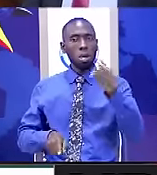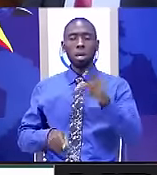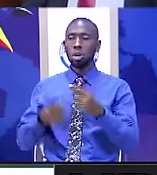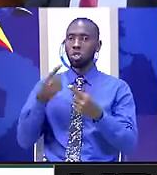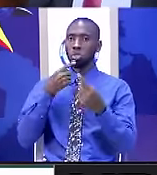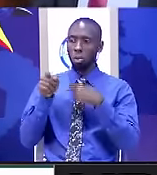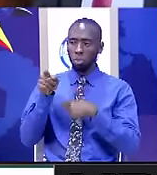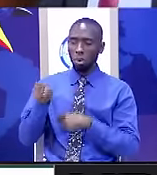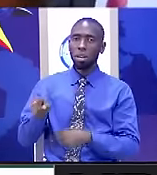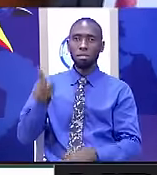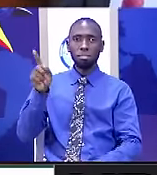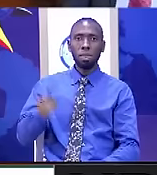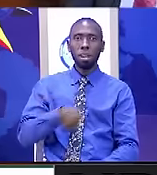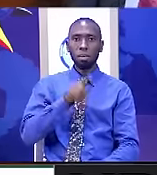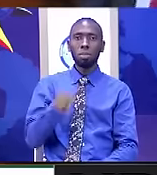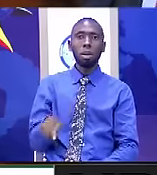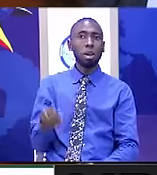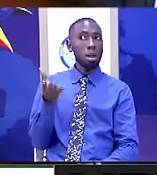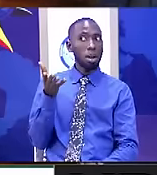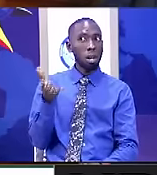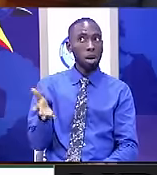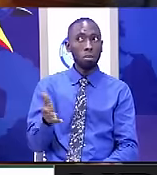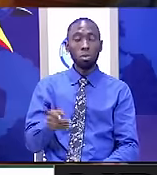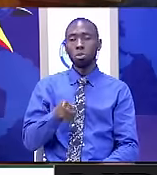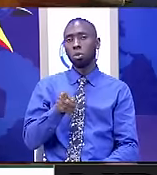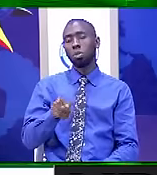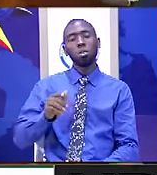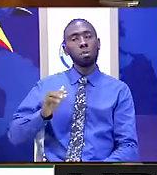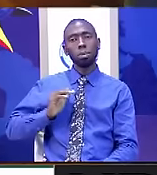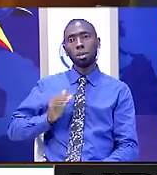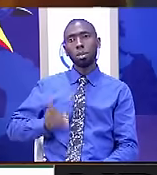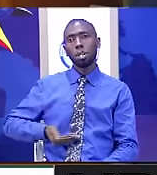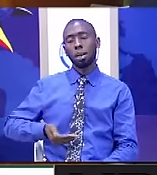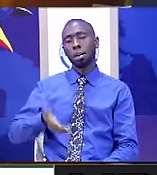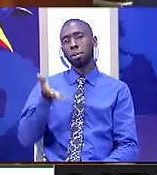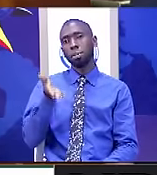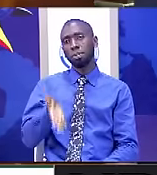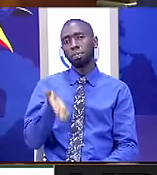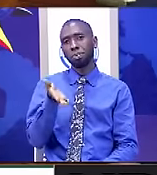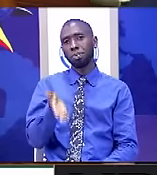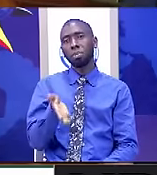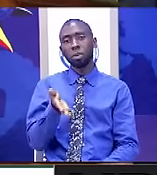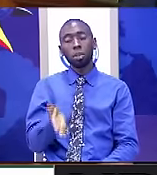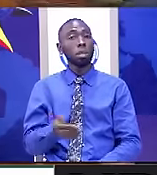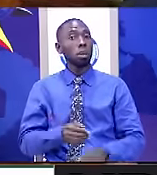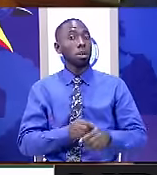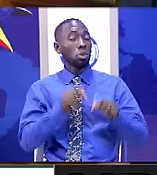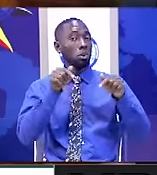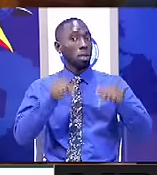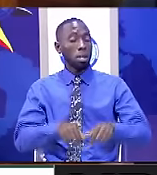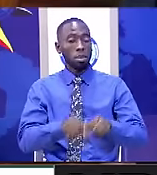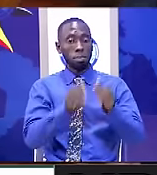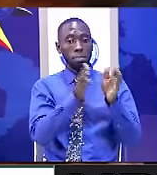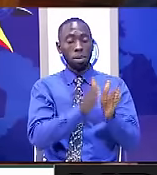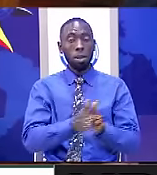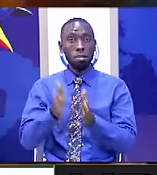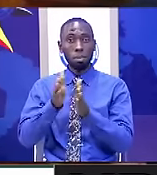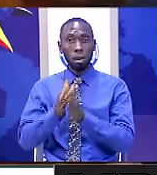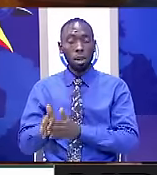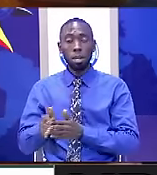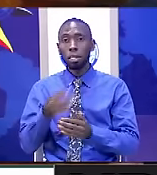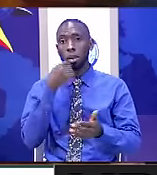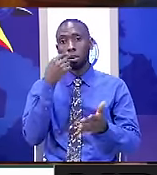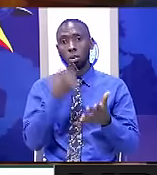wano musobezza. So yoyo omukyala akungubagirwa olunaku olwaleero era nga okusinziira ku nteekateeka